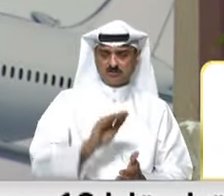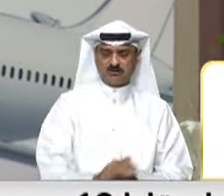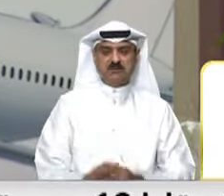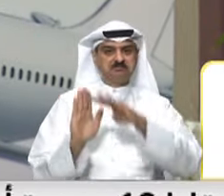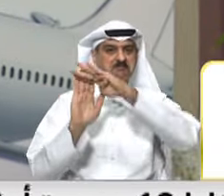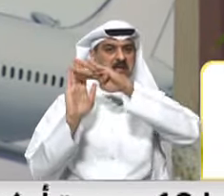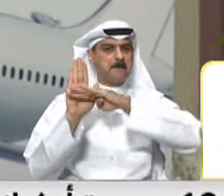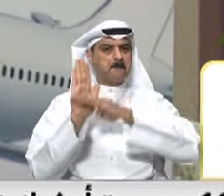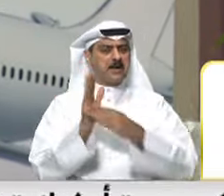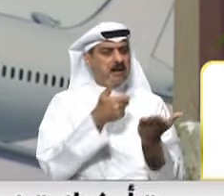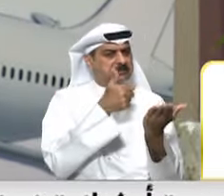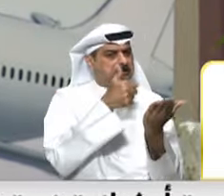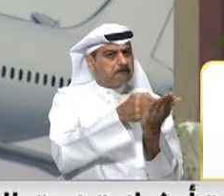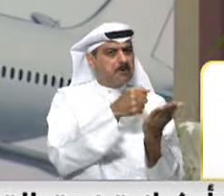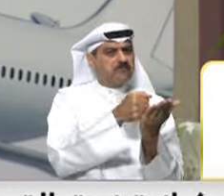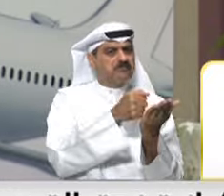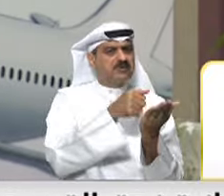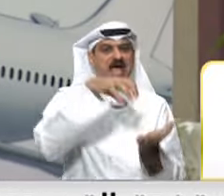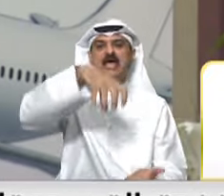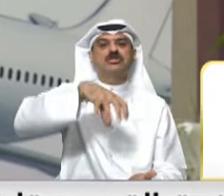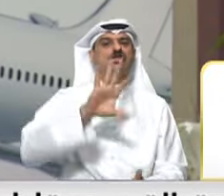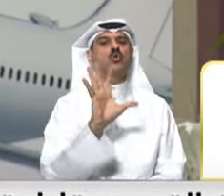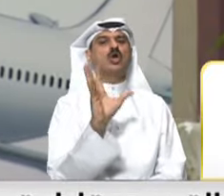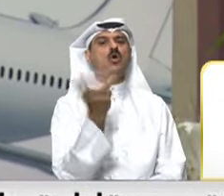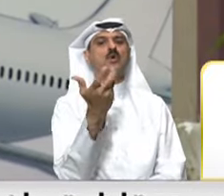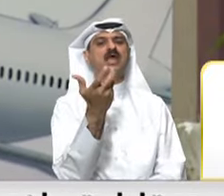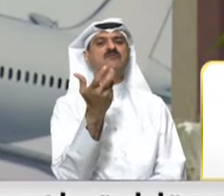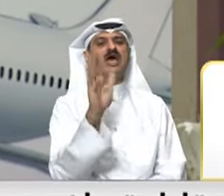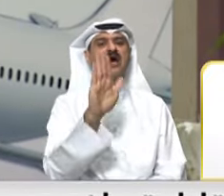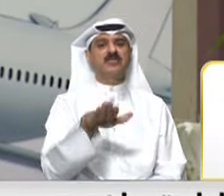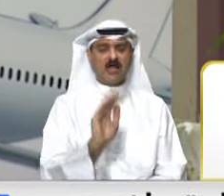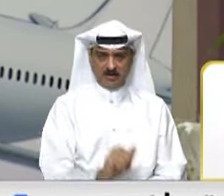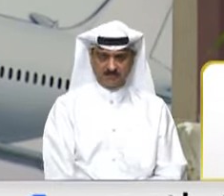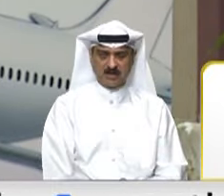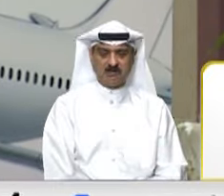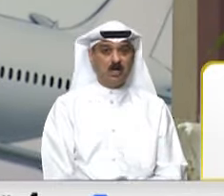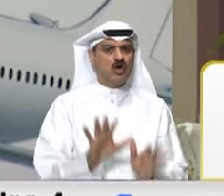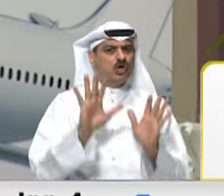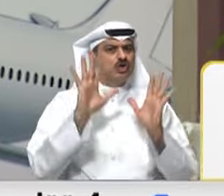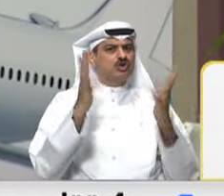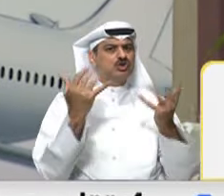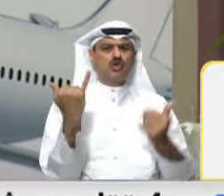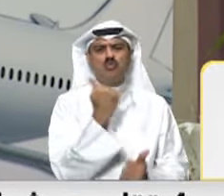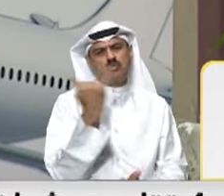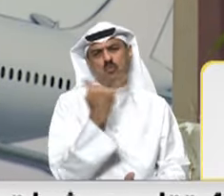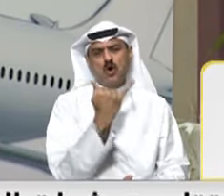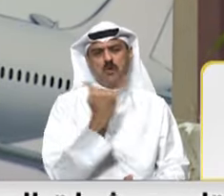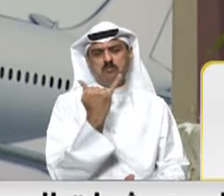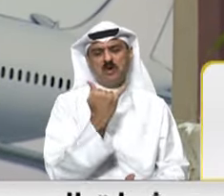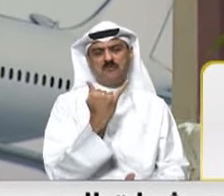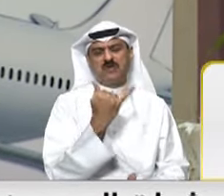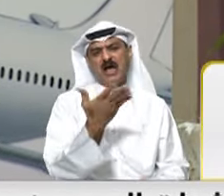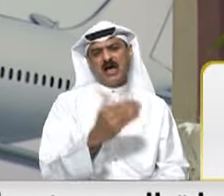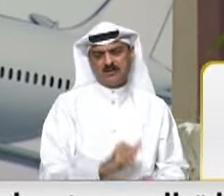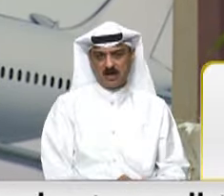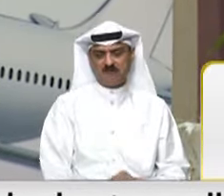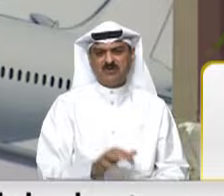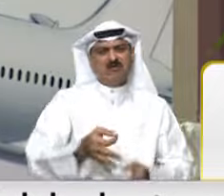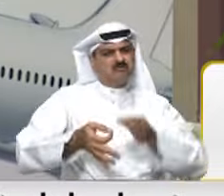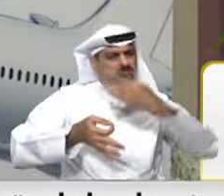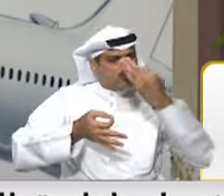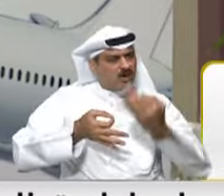الدوله من الدوله تشوف هناك خدمات المفروض الاشياء الاحترازيه اللي المفروض ياخذها هناك تفصيل